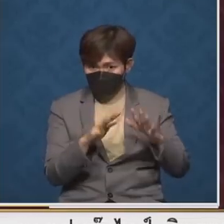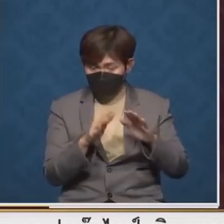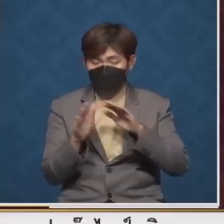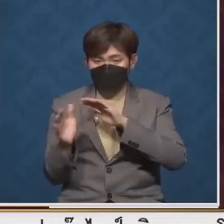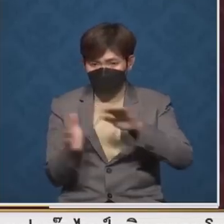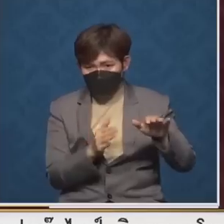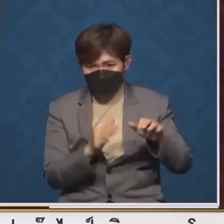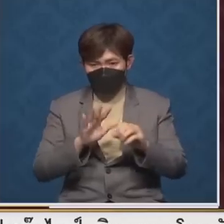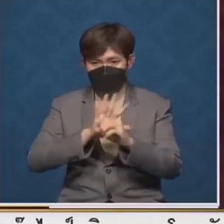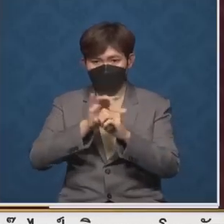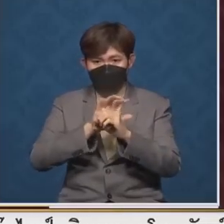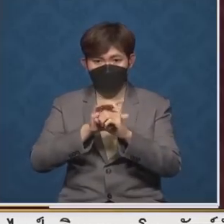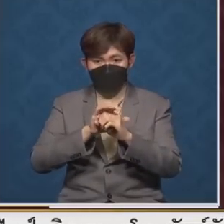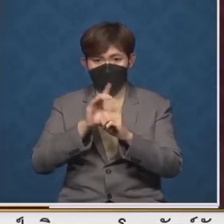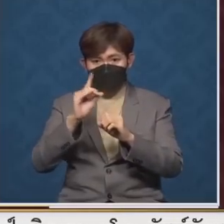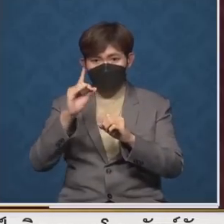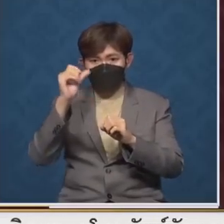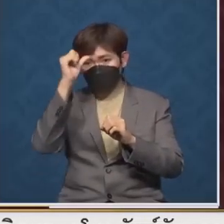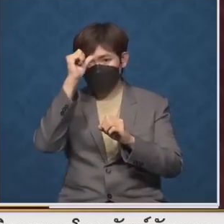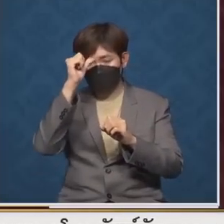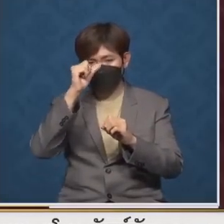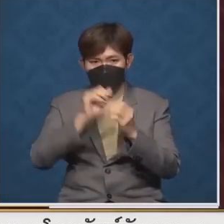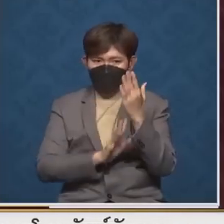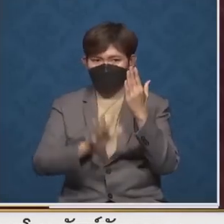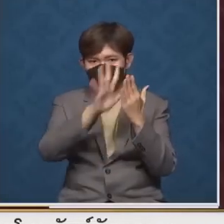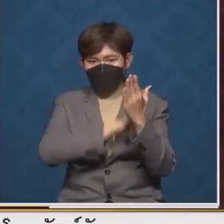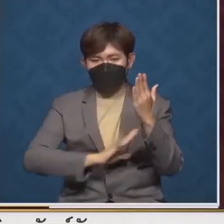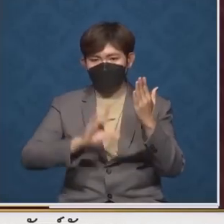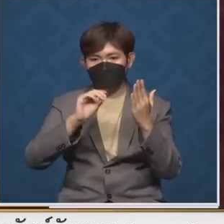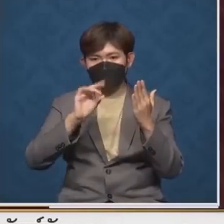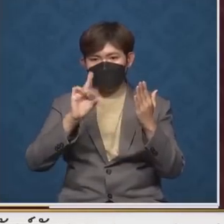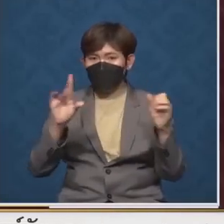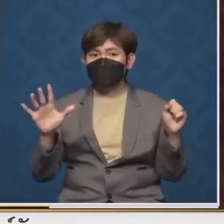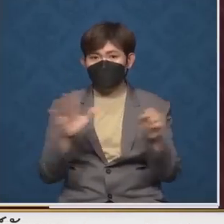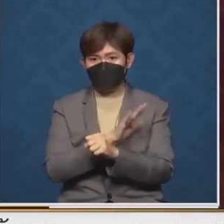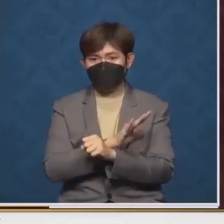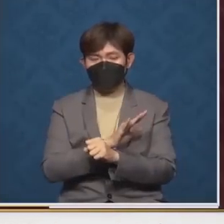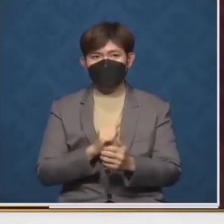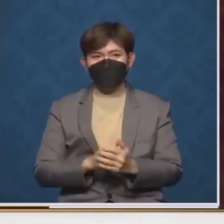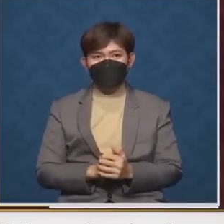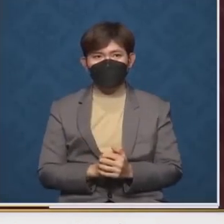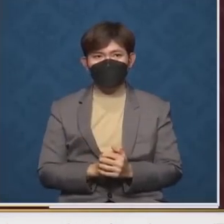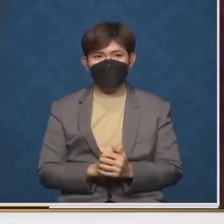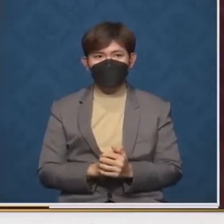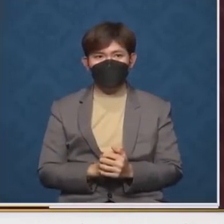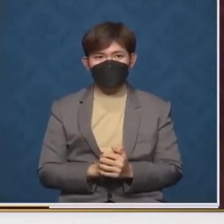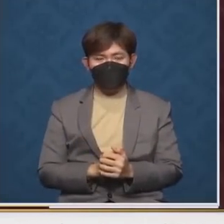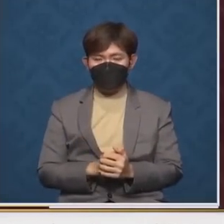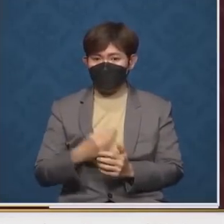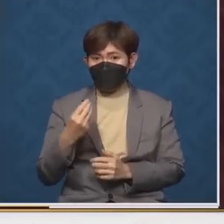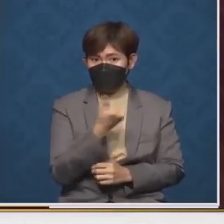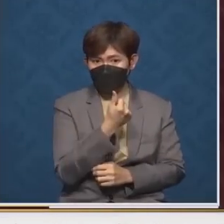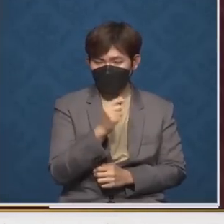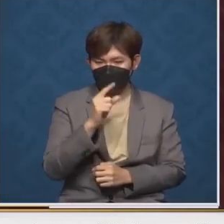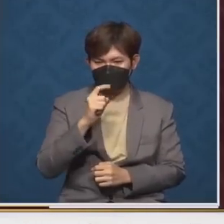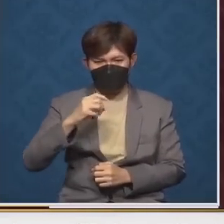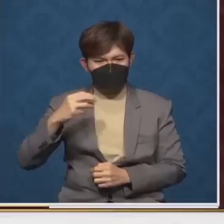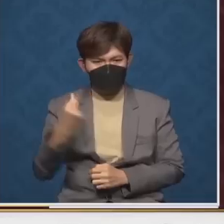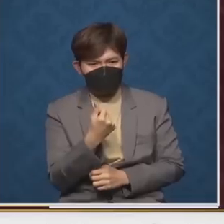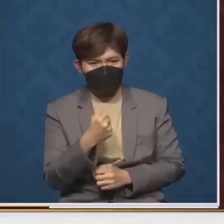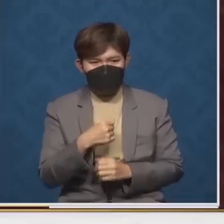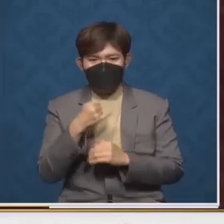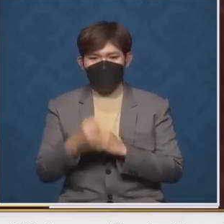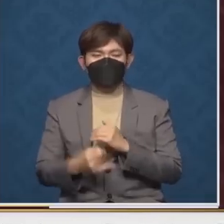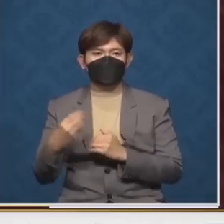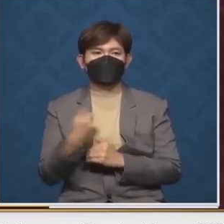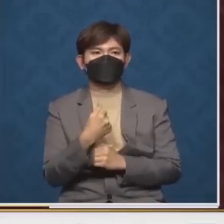Delta ระบาททั้งประเทศไทย 77 จังหวดรวมทั้งเทพด้ครับDelta มาเร็ว ตายเร็ว จบเร็วคร